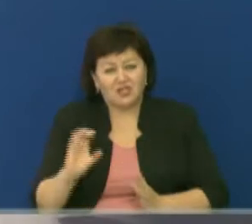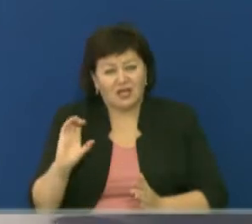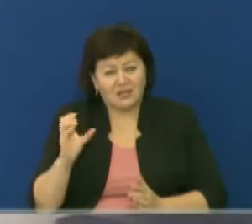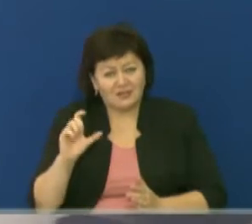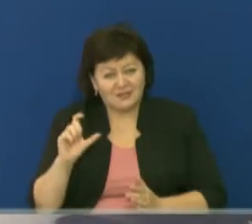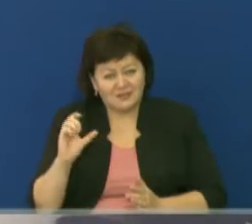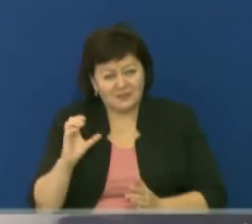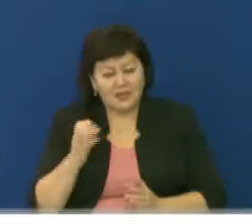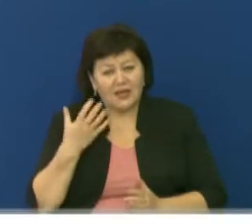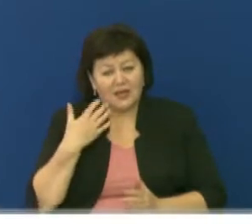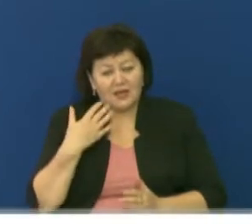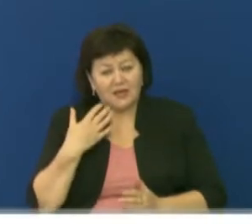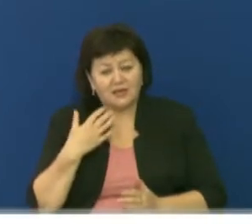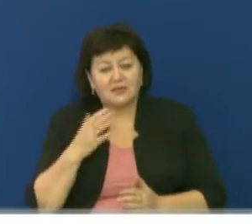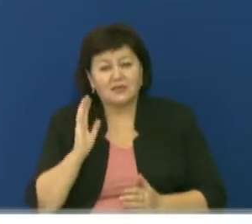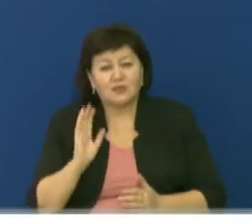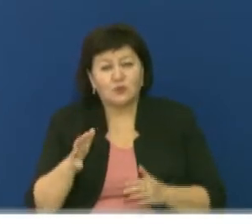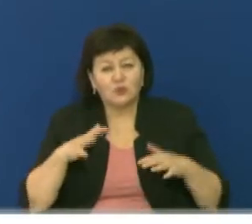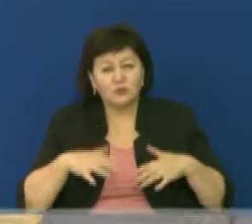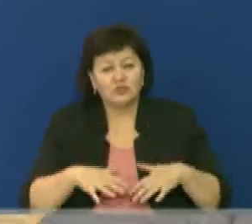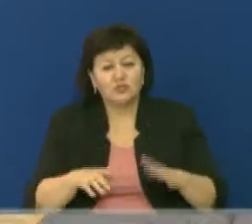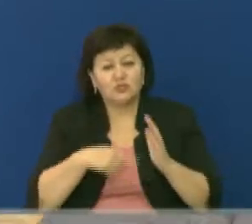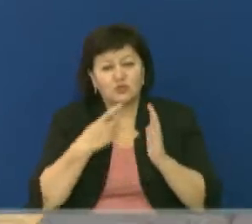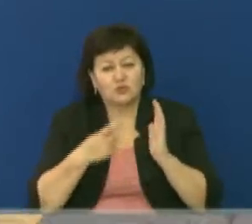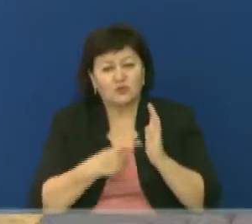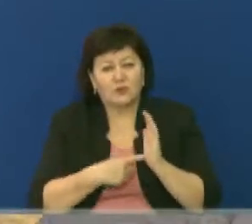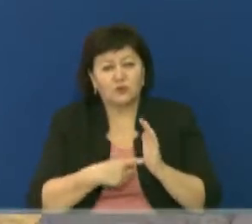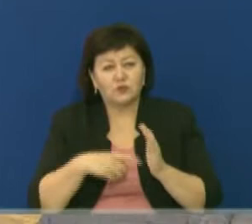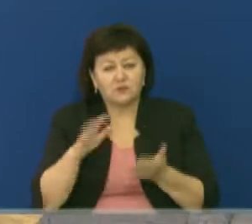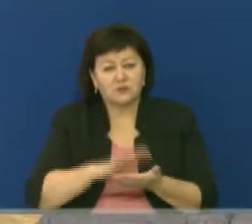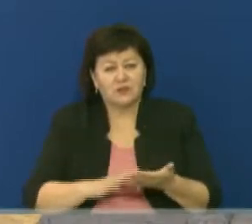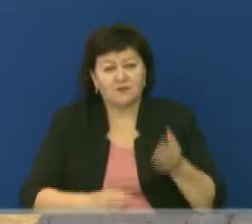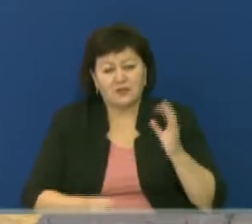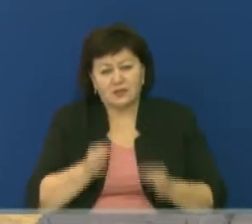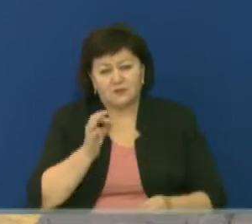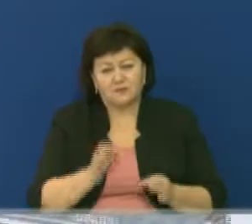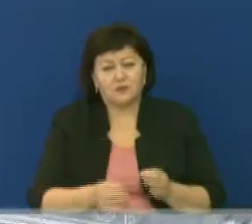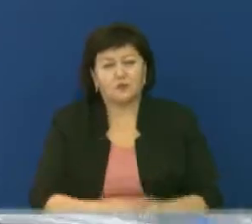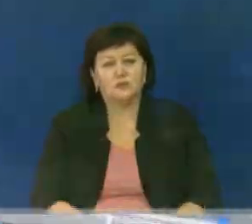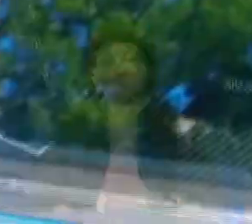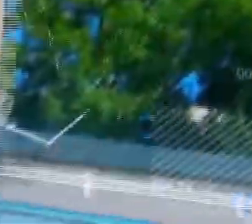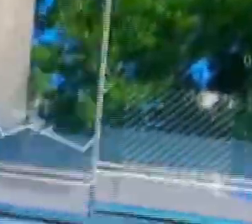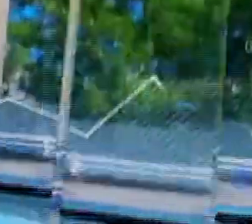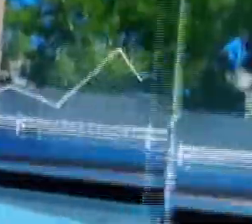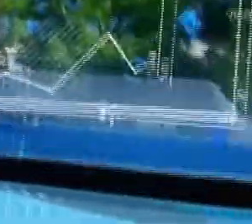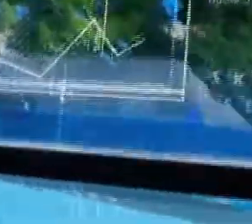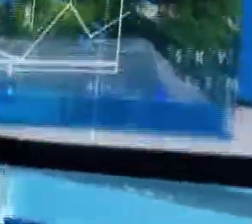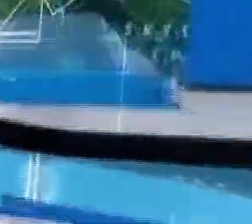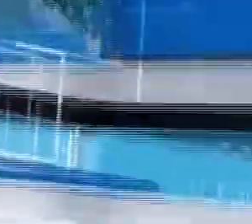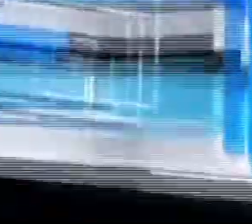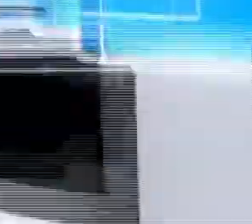решен вопрос по иску Фонда развития промышленности. Саулия Байгалиева, Ельжан Макзумов, телеканал «Семей».